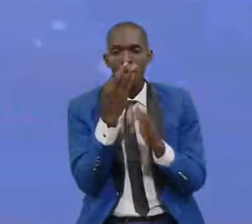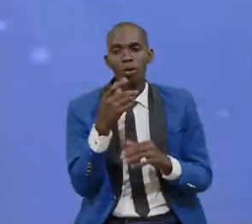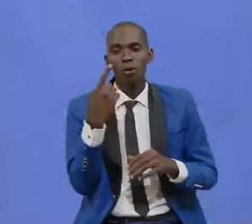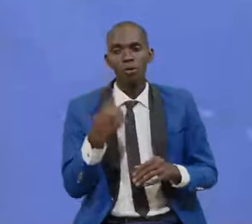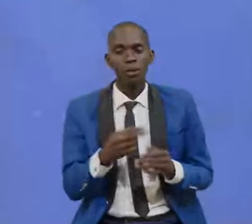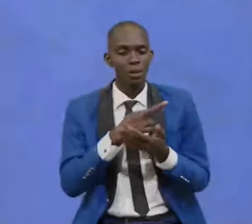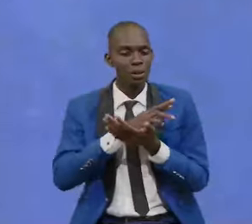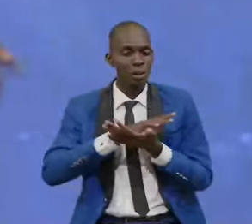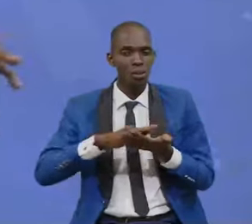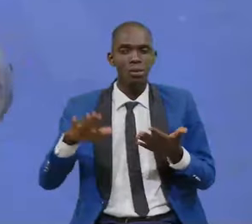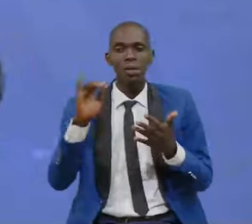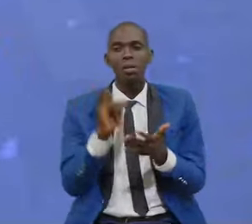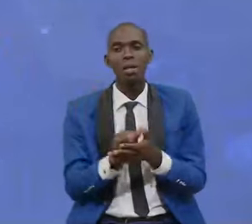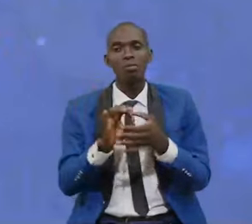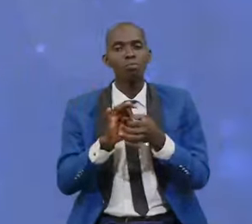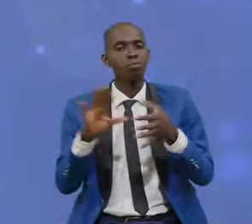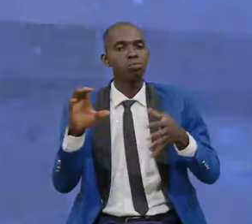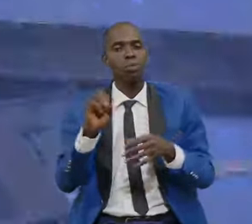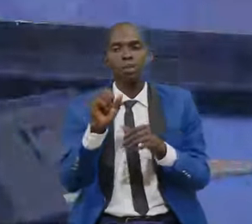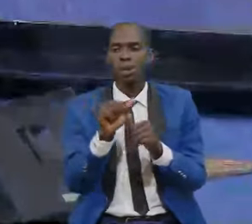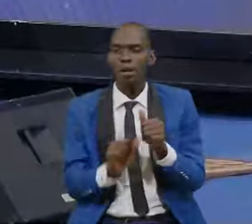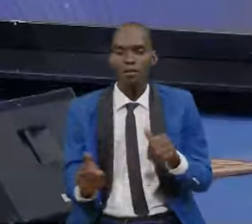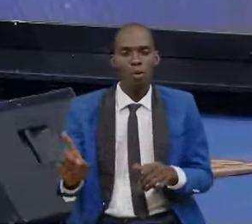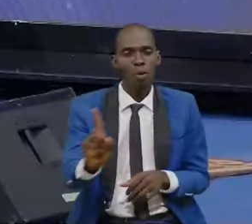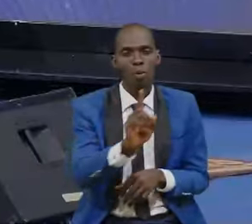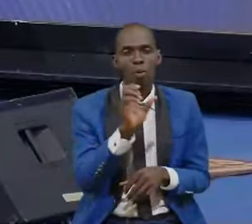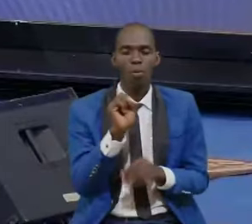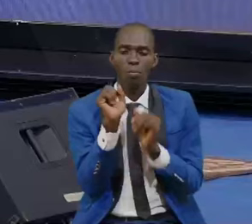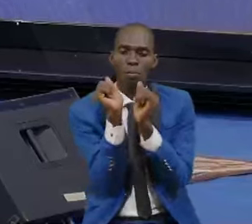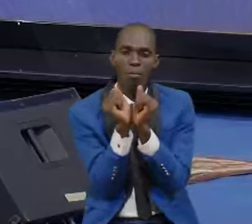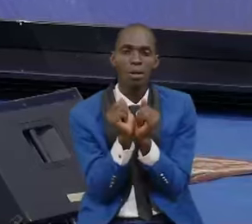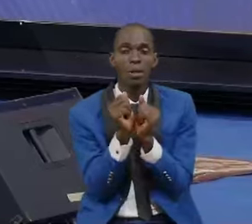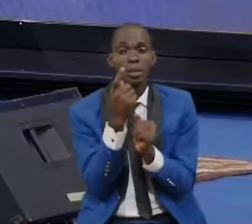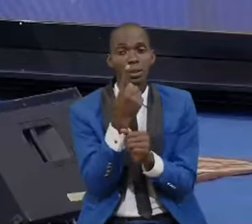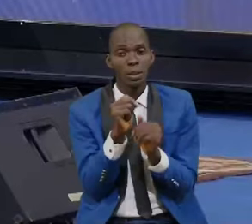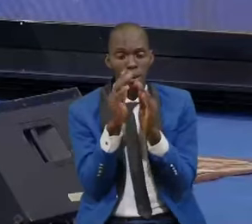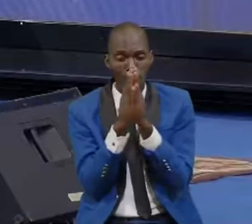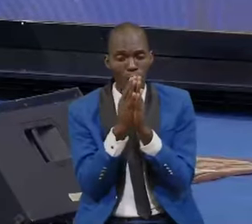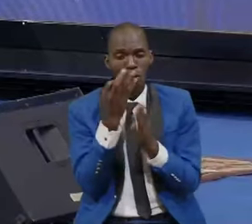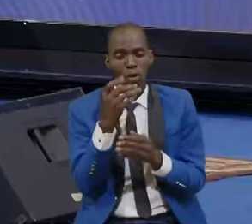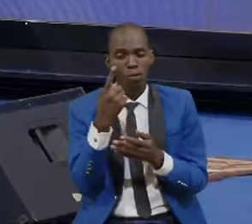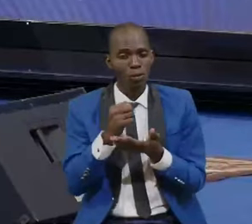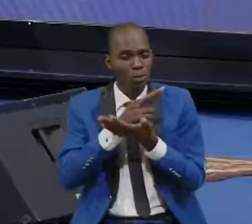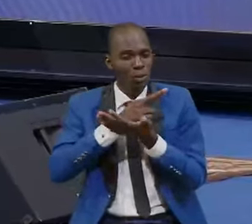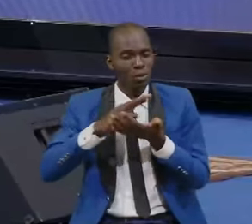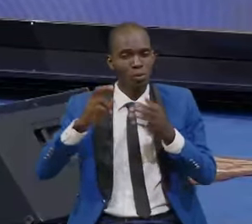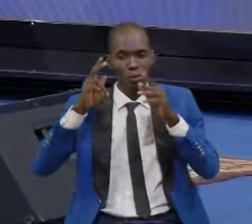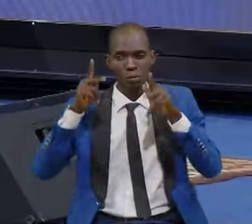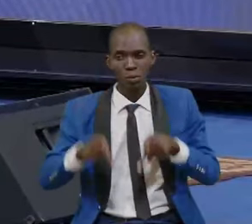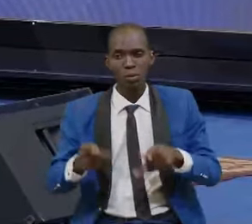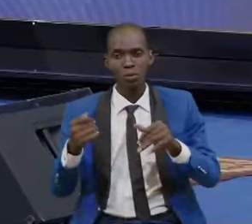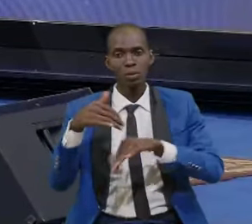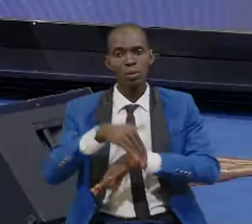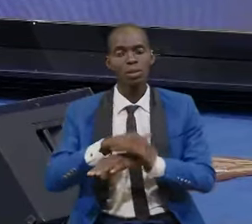qui délie les liens de tout le monde ou de chacun. La prière du juste ce soir qui